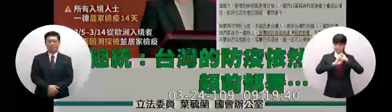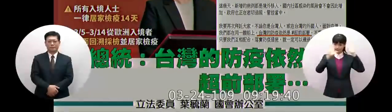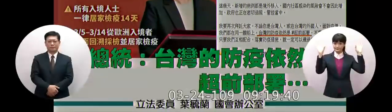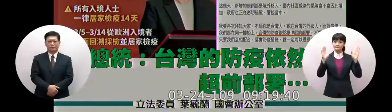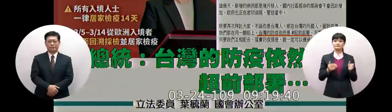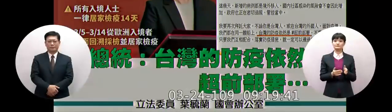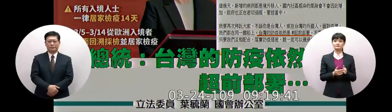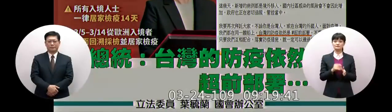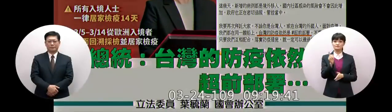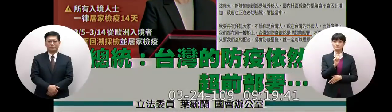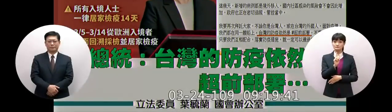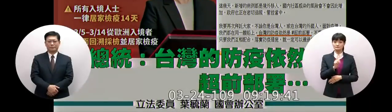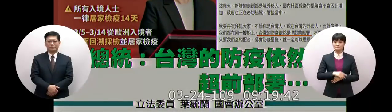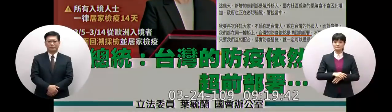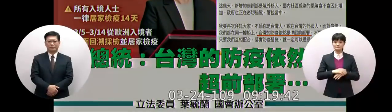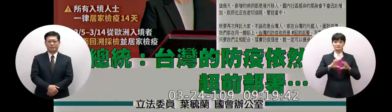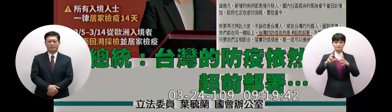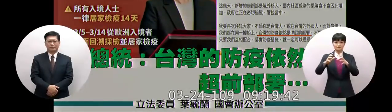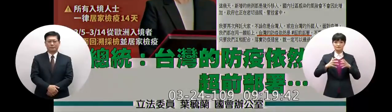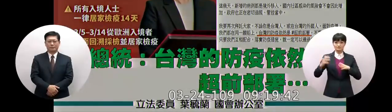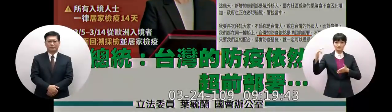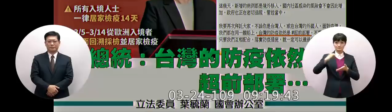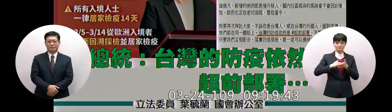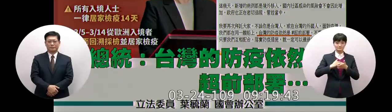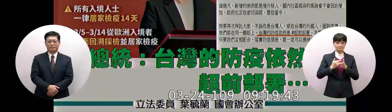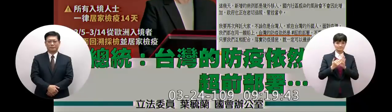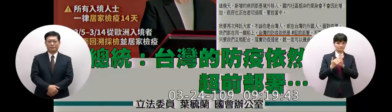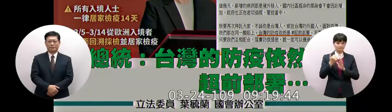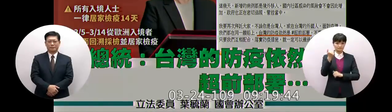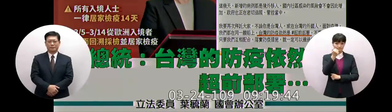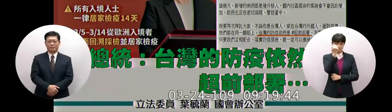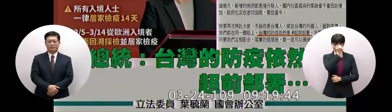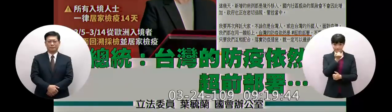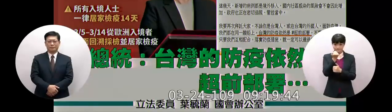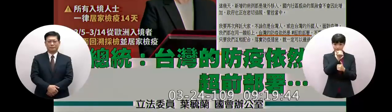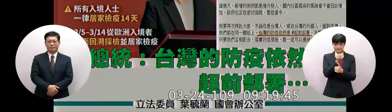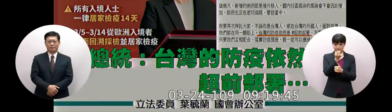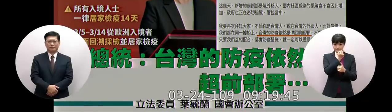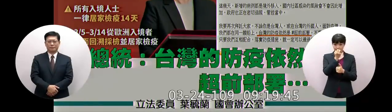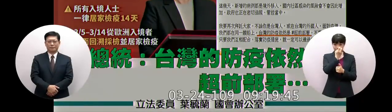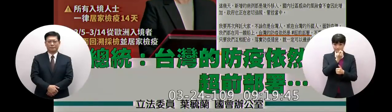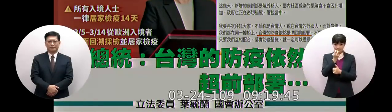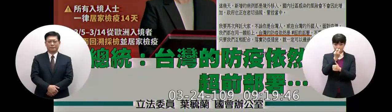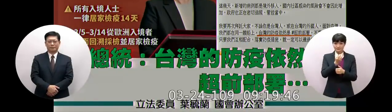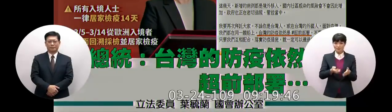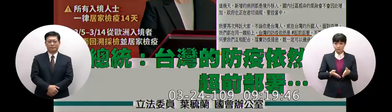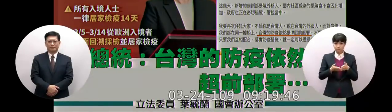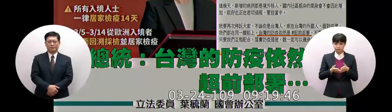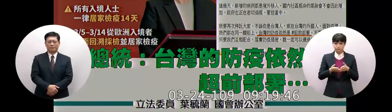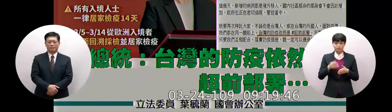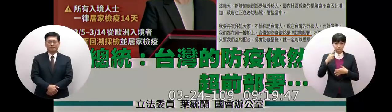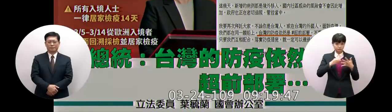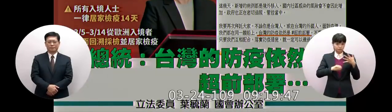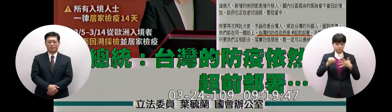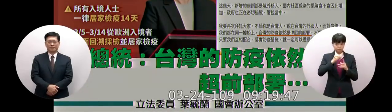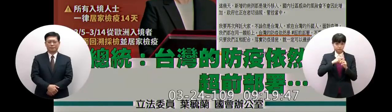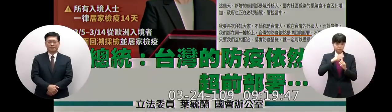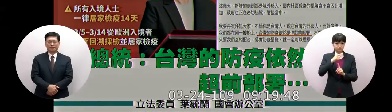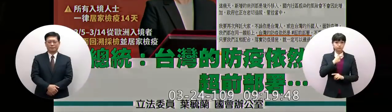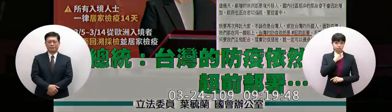说国境的管制要再升级为防疫啊，然后总统也说我们